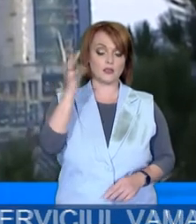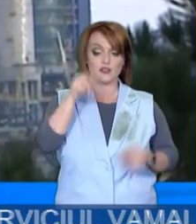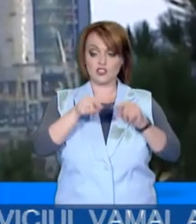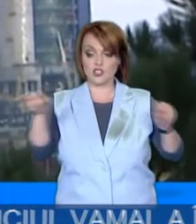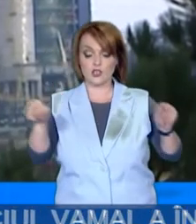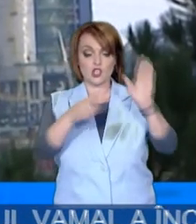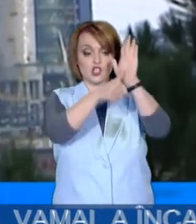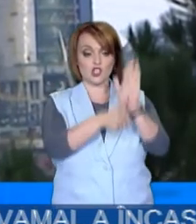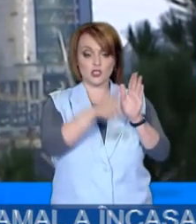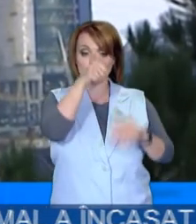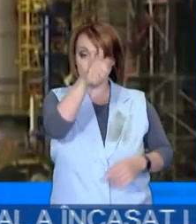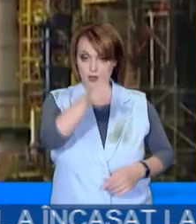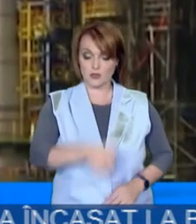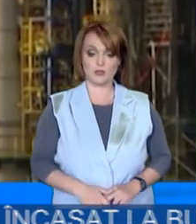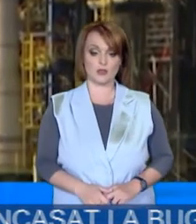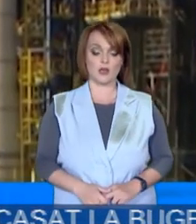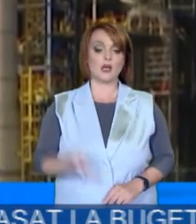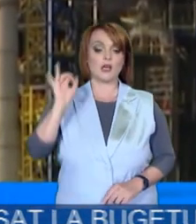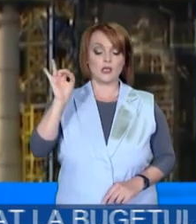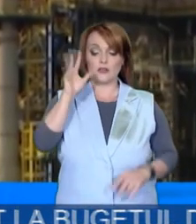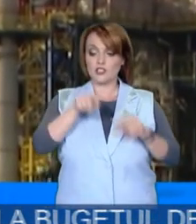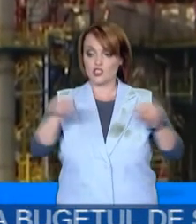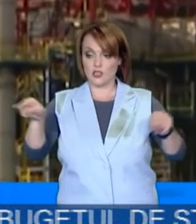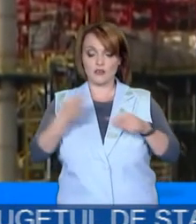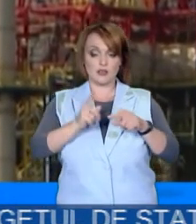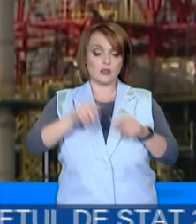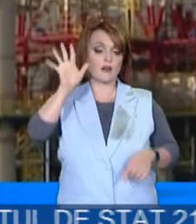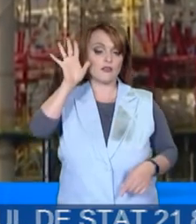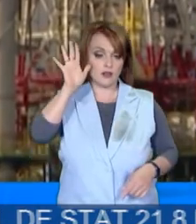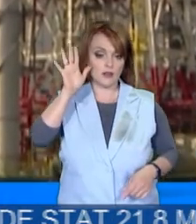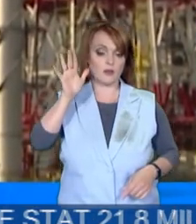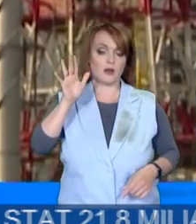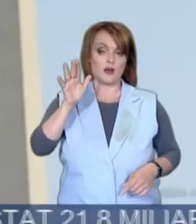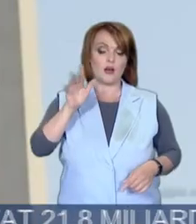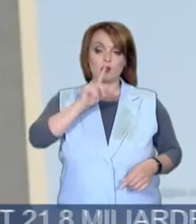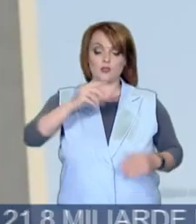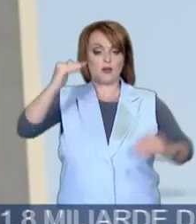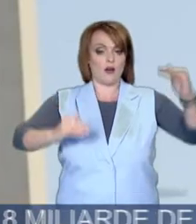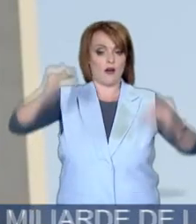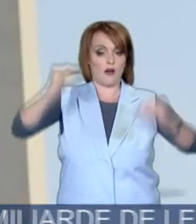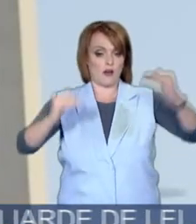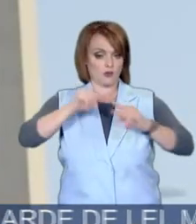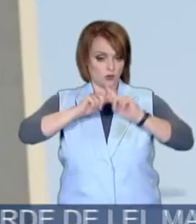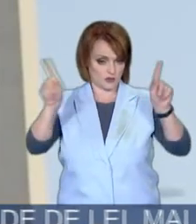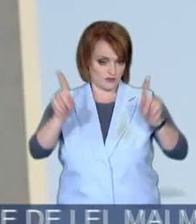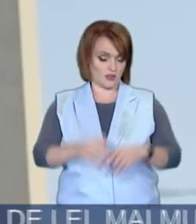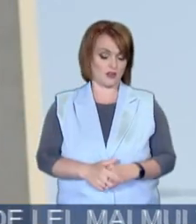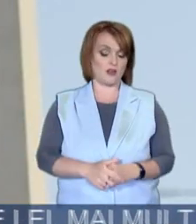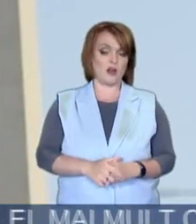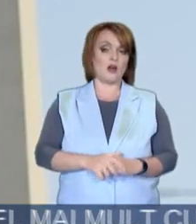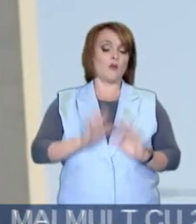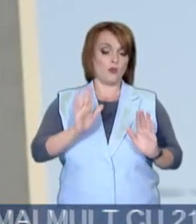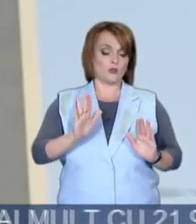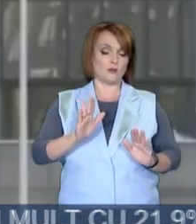și, respectiv, în perioada aceasta, având o pondere mai mare, nu va fi așa o fluctuație mare. Întrebat despre amenințările ce țin